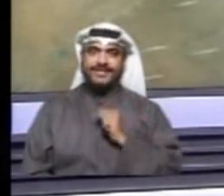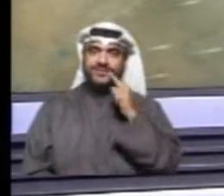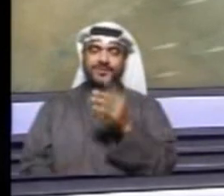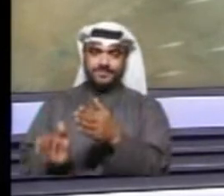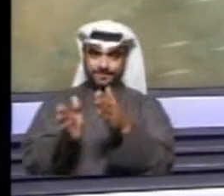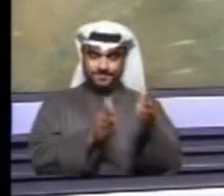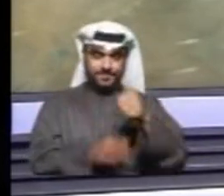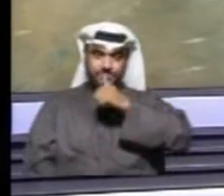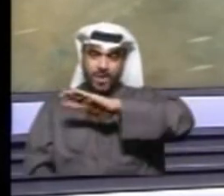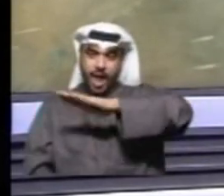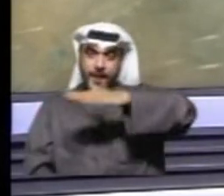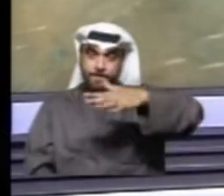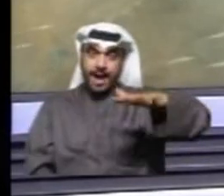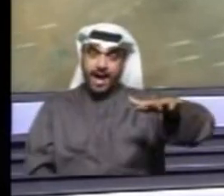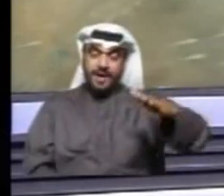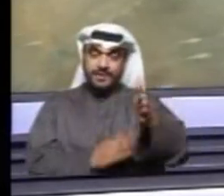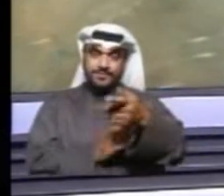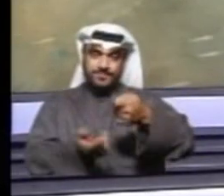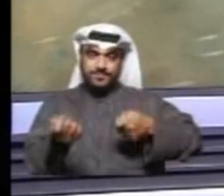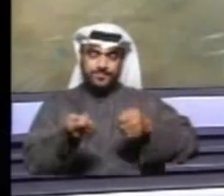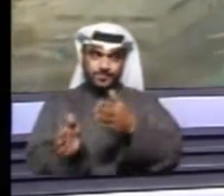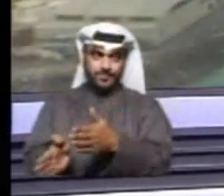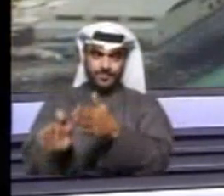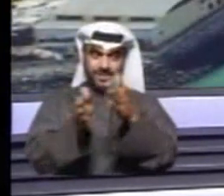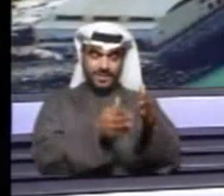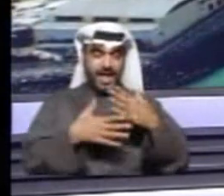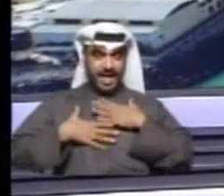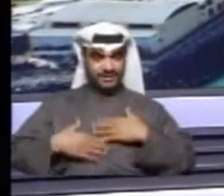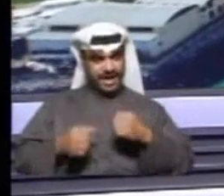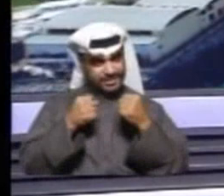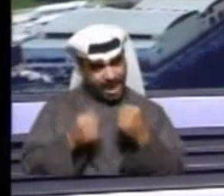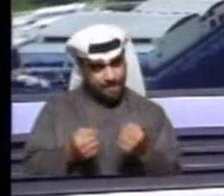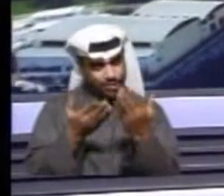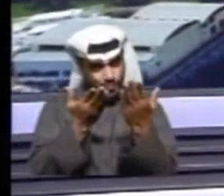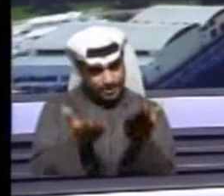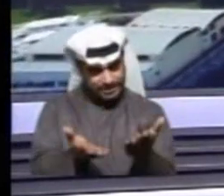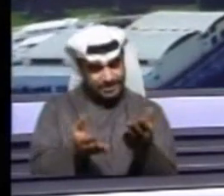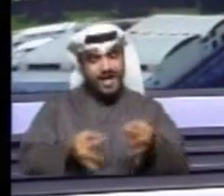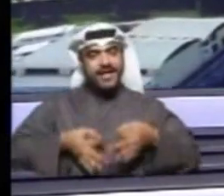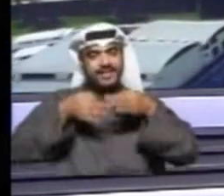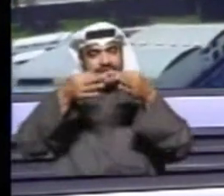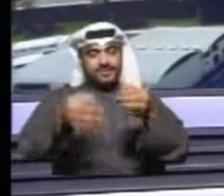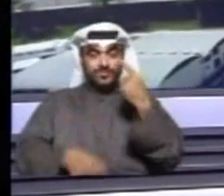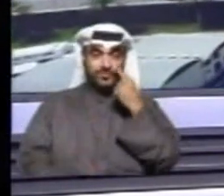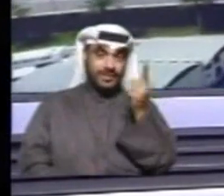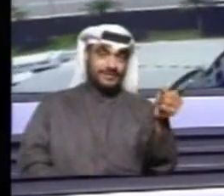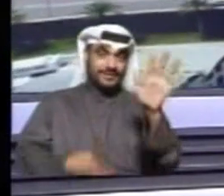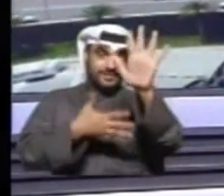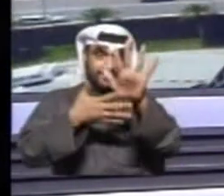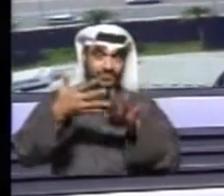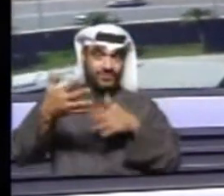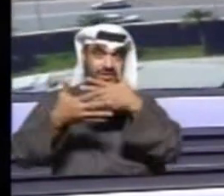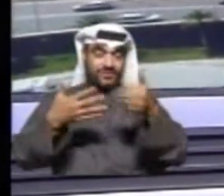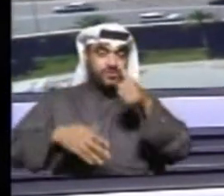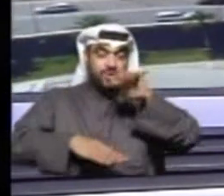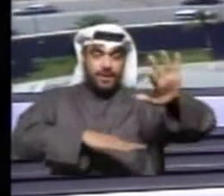19 إلى 20 درجة مئوية. البحر أيضا راح يكون في نشاط بين الحين والآخر، فمن أجل سلامتكم أجلوا أي نشاط بحري. فترة هذه من فترات الحمل، المد الأول